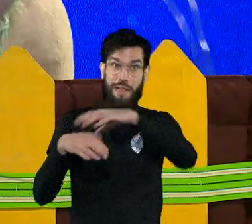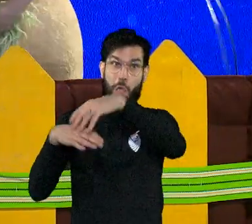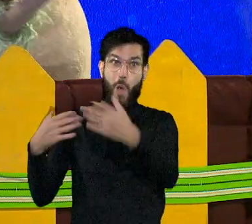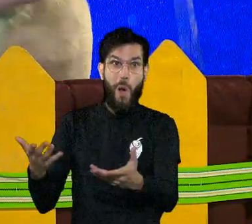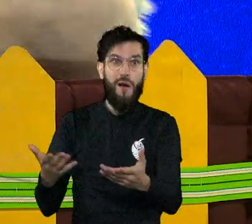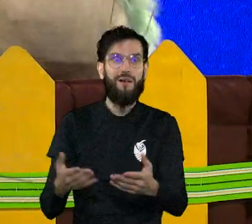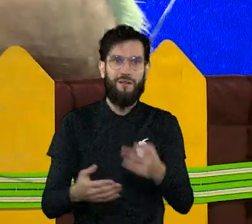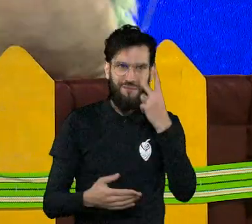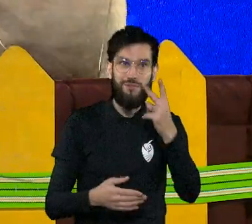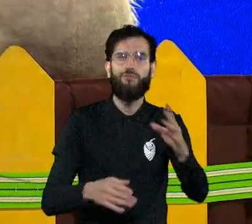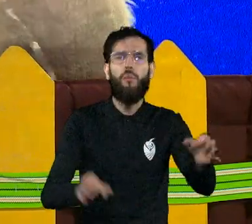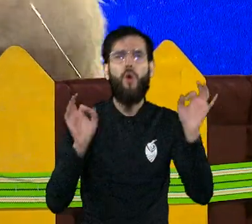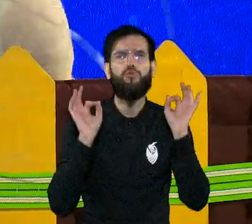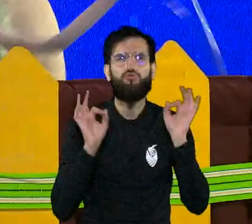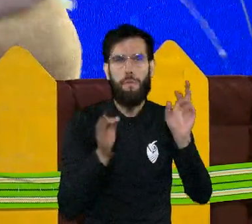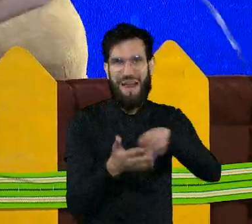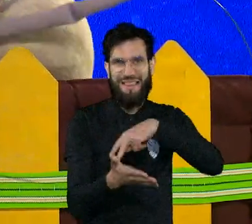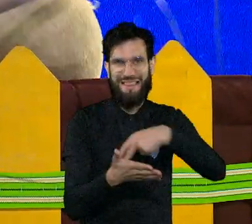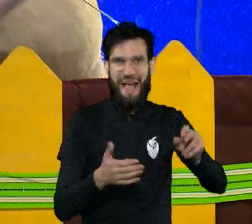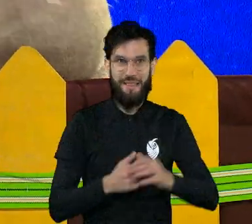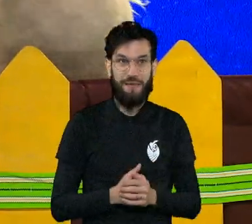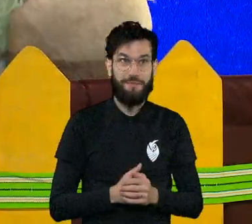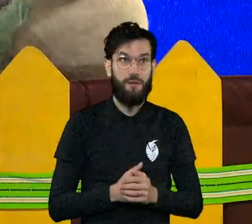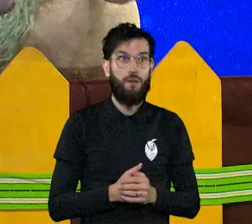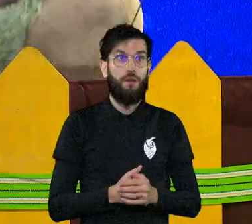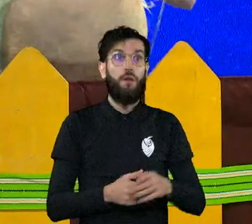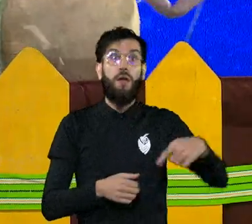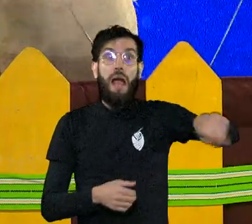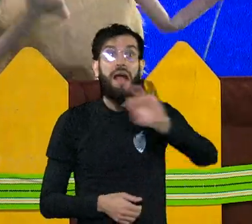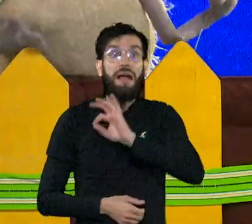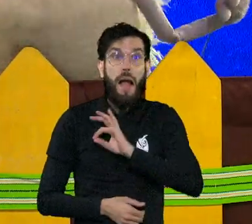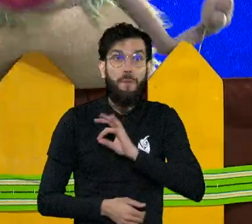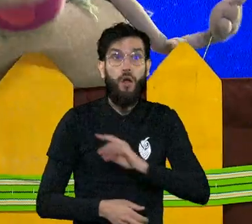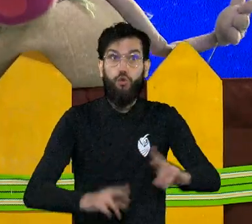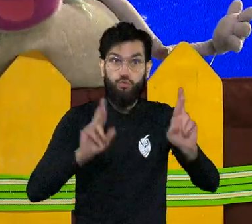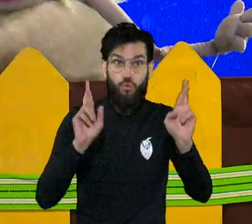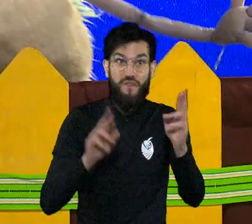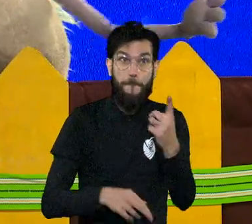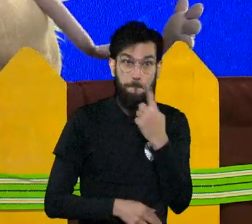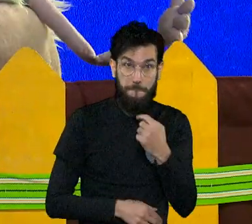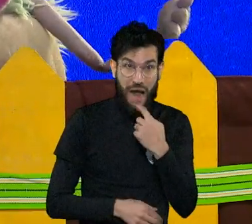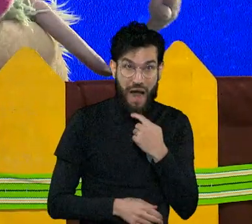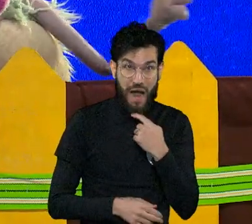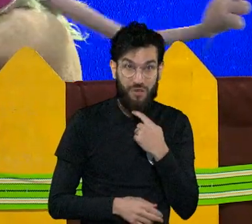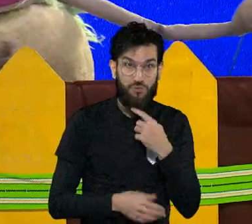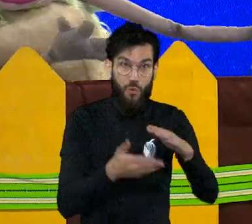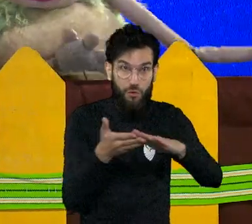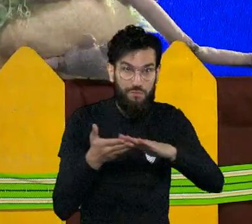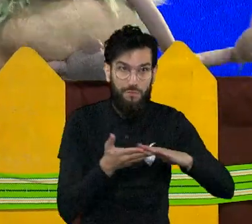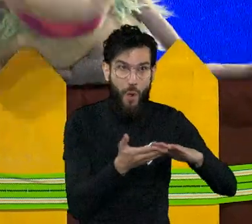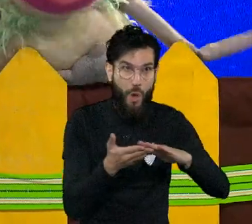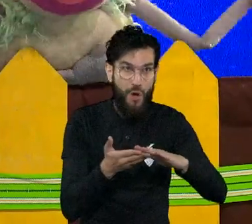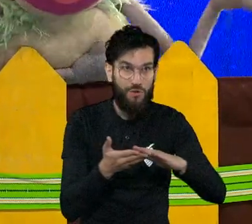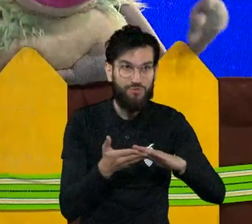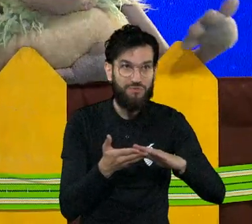Bol to krásny farebný tanec. Kamoši, verím, že ste si náš koncert užili tak, ako sme si ho s vami užili